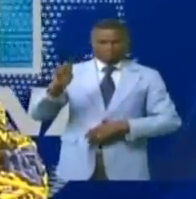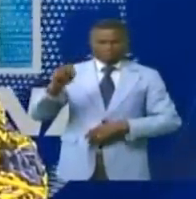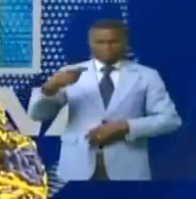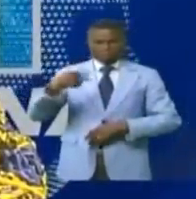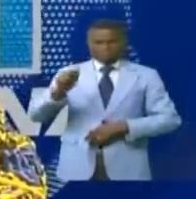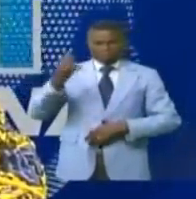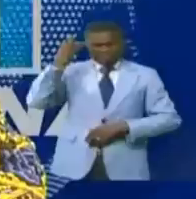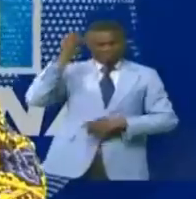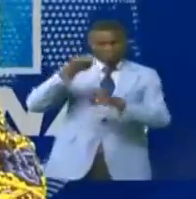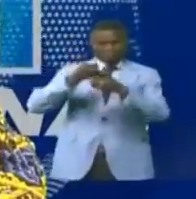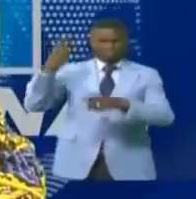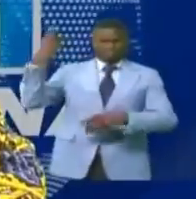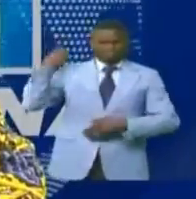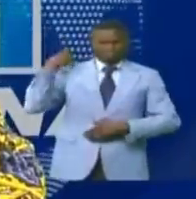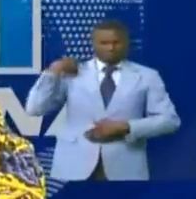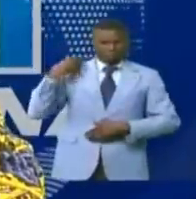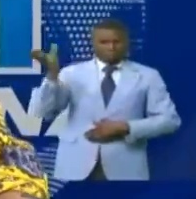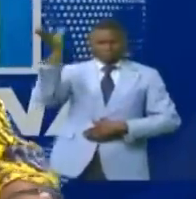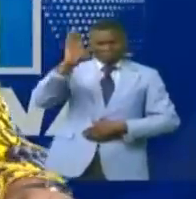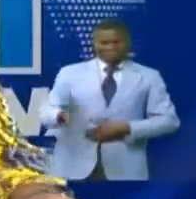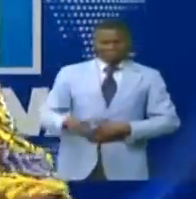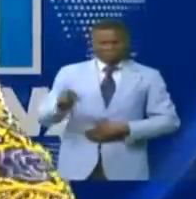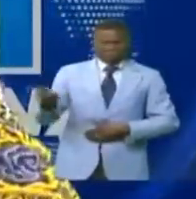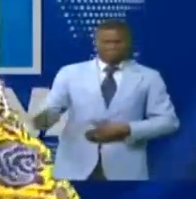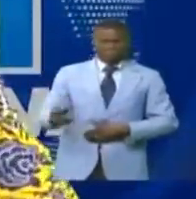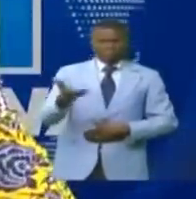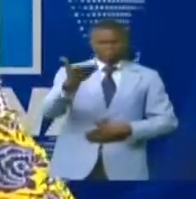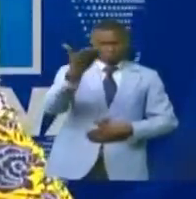d'un notable de ce coin, Guilain